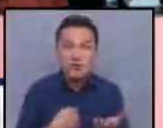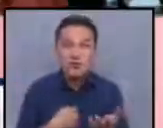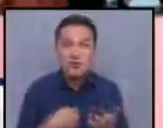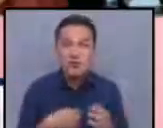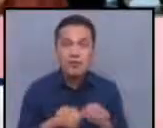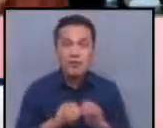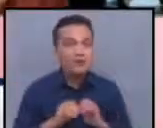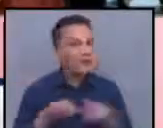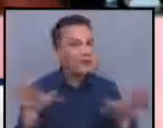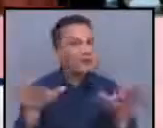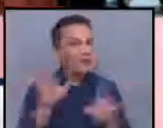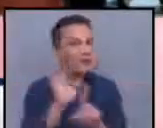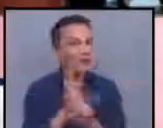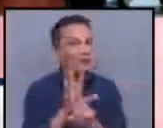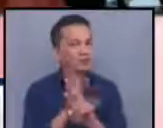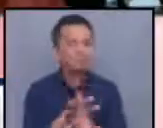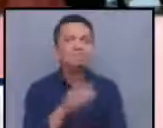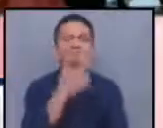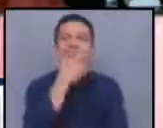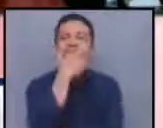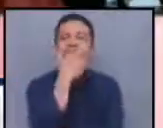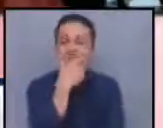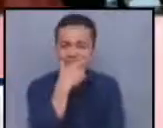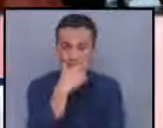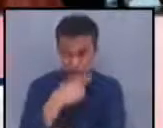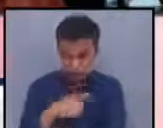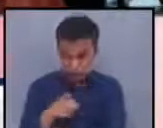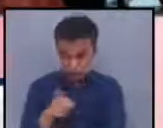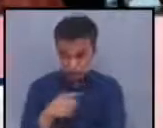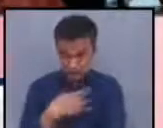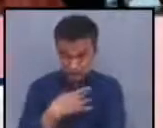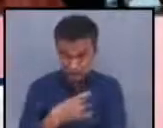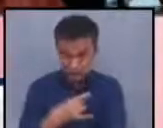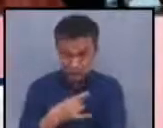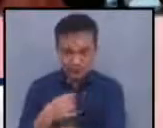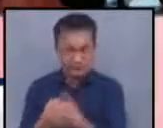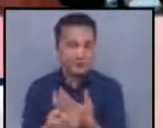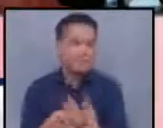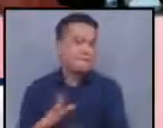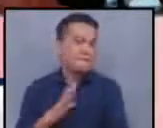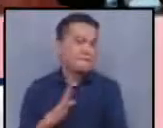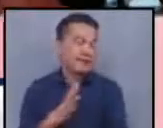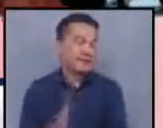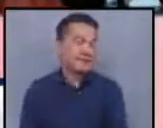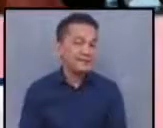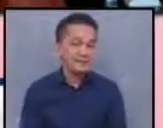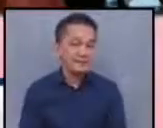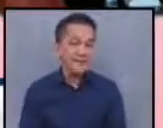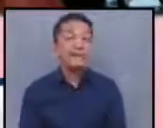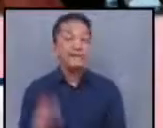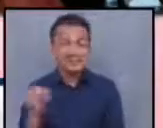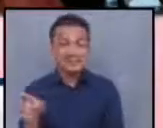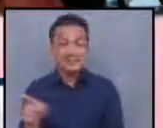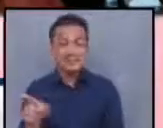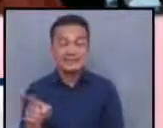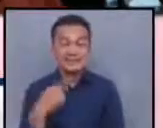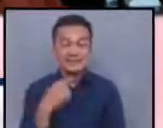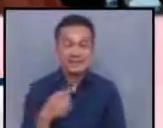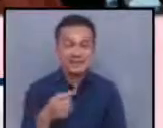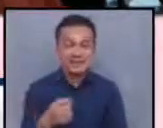ko, okay. Gusto niyo pala ng mga luto-luto. Okay, fine. So, ayun na. Doon ako nag-start na mag-content ng mga luto.